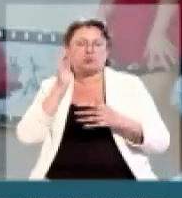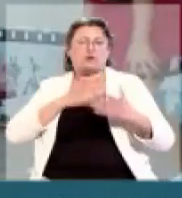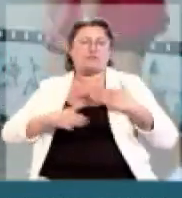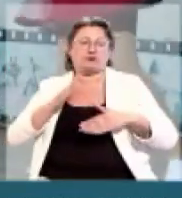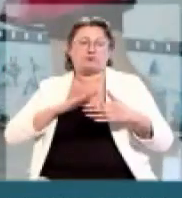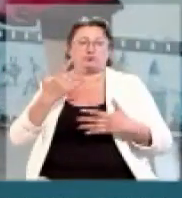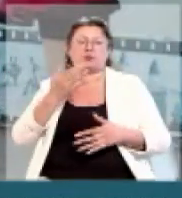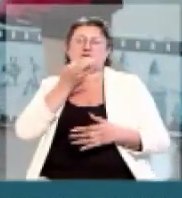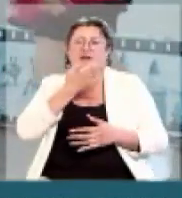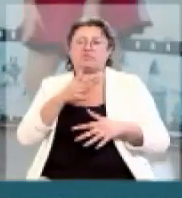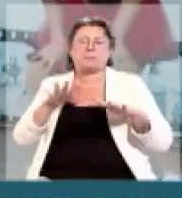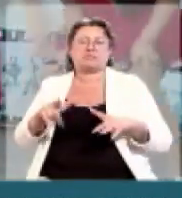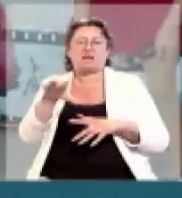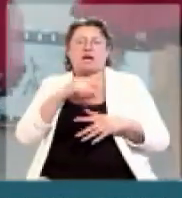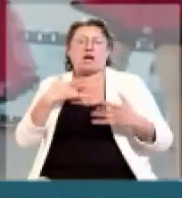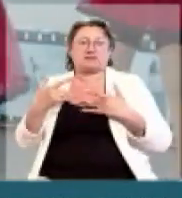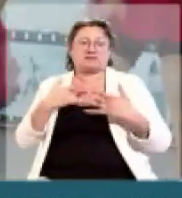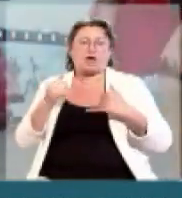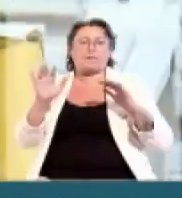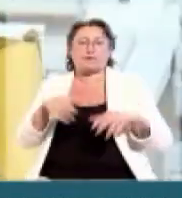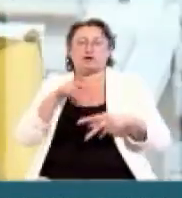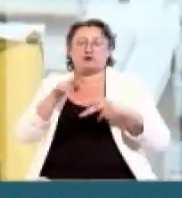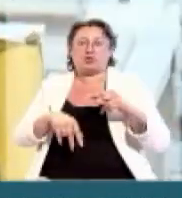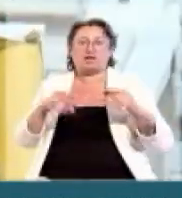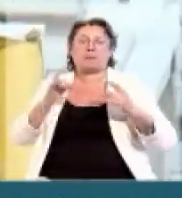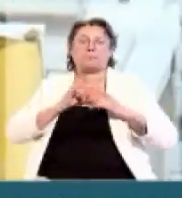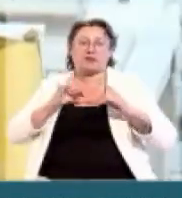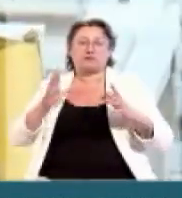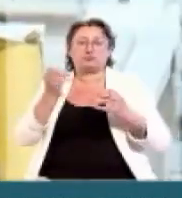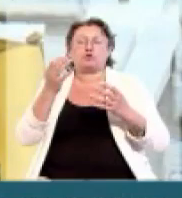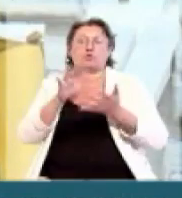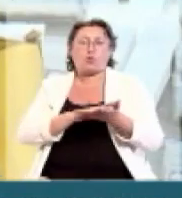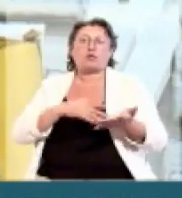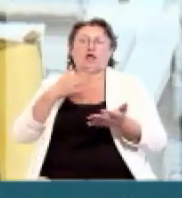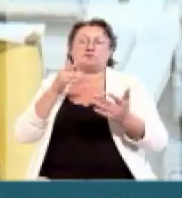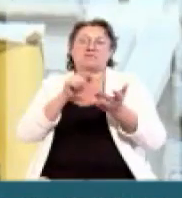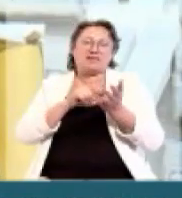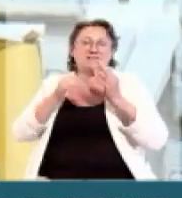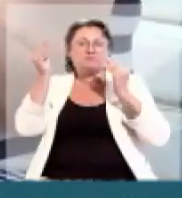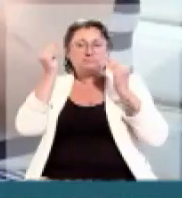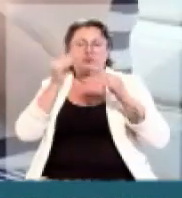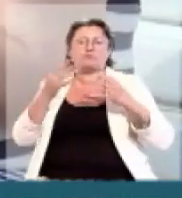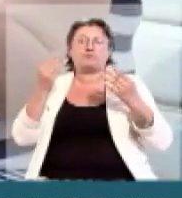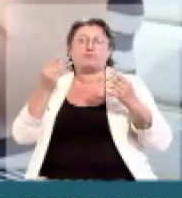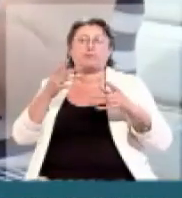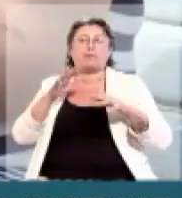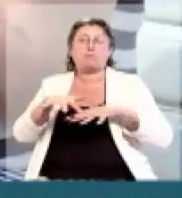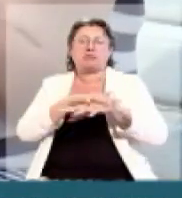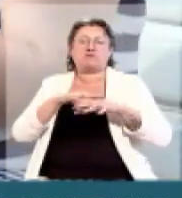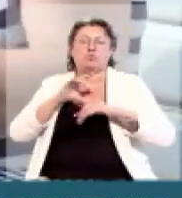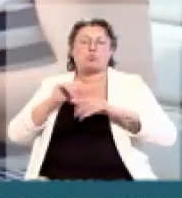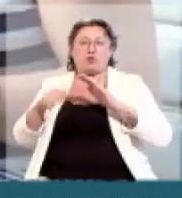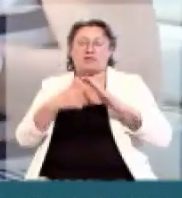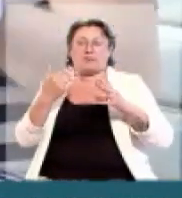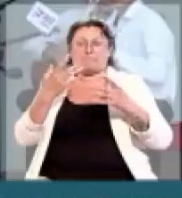уже полюбившихся местных артистов. А после окончания торжества еще долго делились впечатлениями. Массовые гуляния по случаю Дня